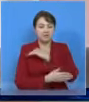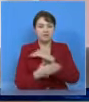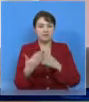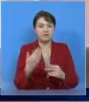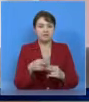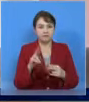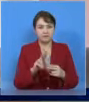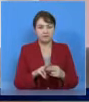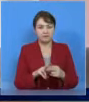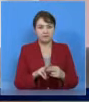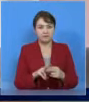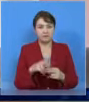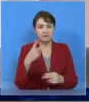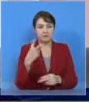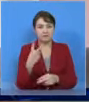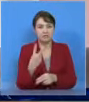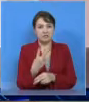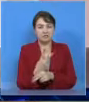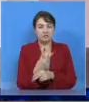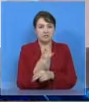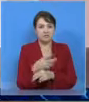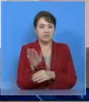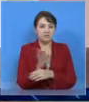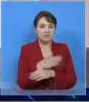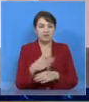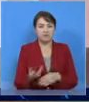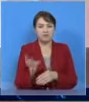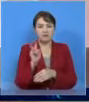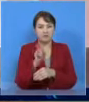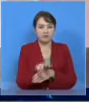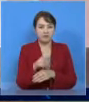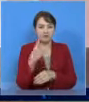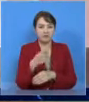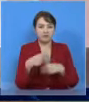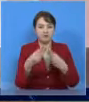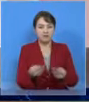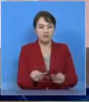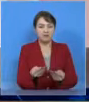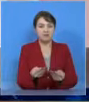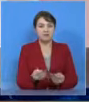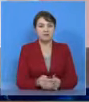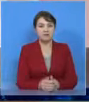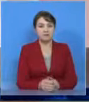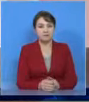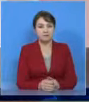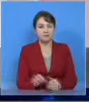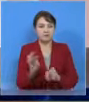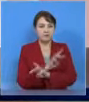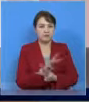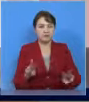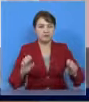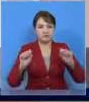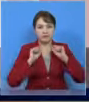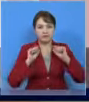Сонда міне екі не келді, жалау келді, соның біреуін сізге береміз. Министерство